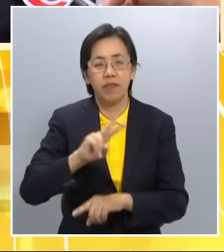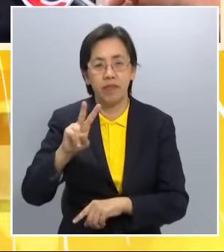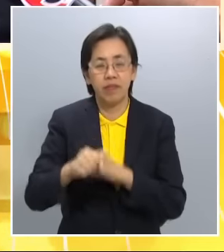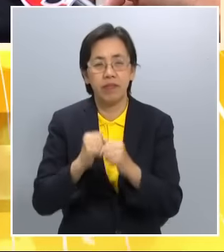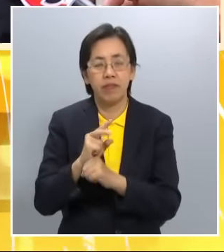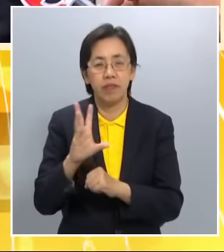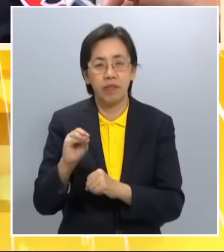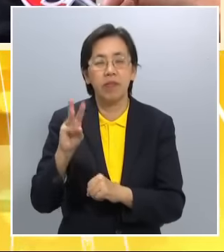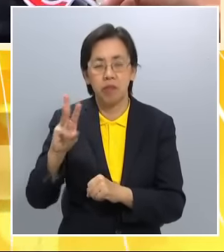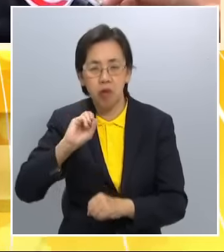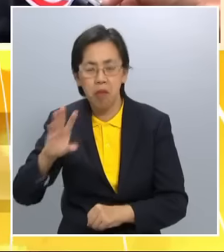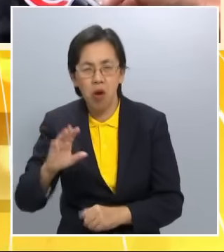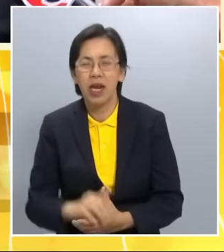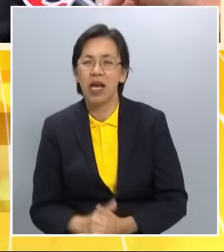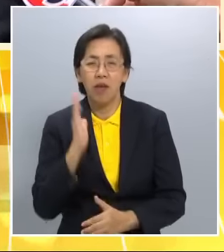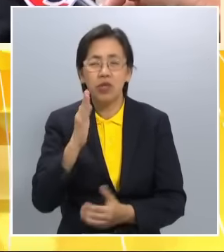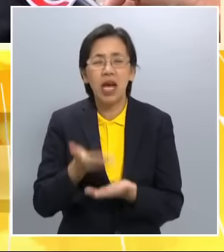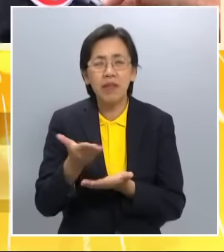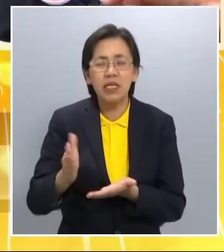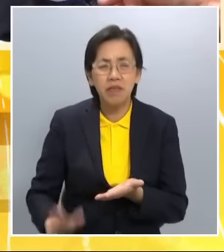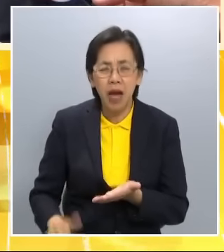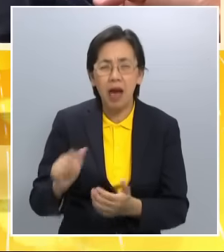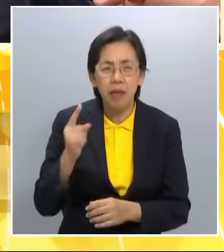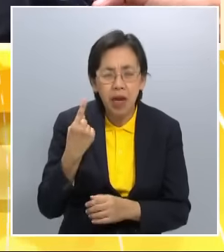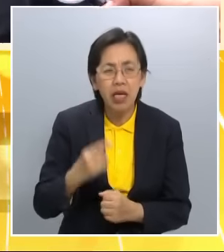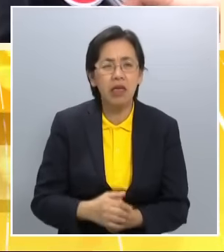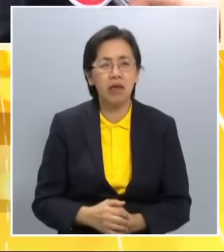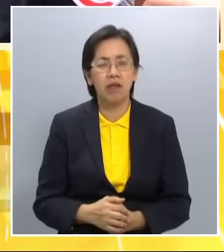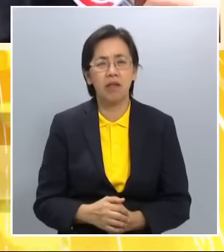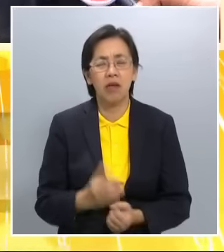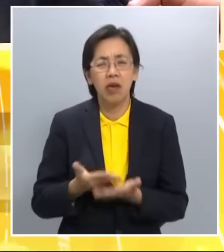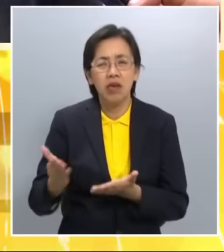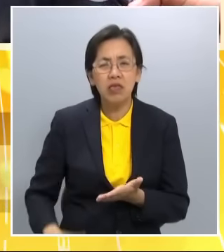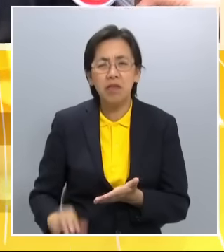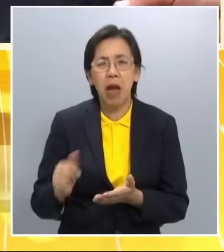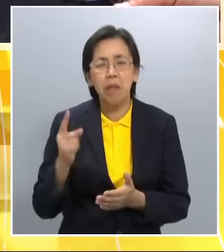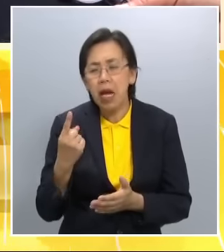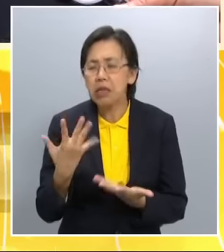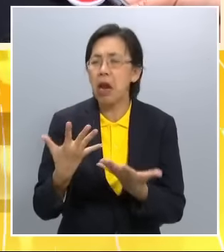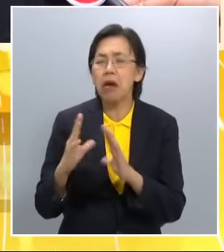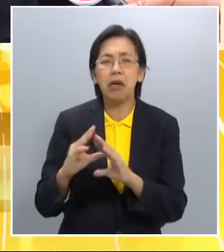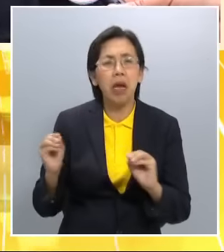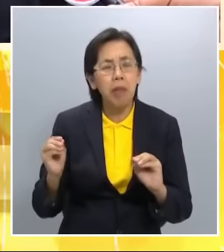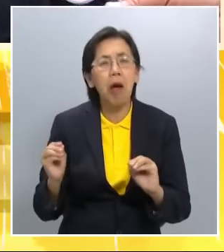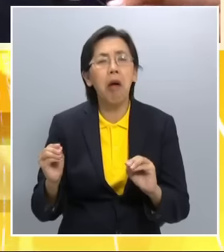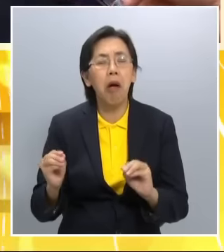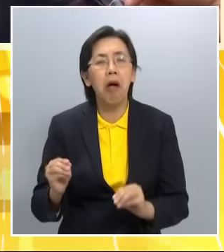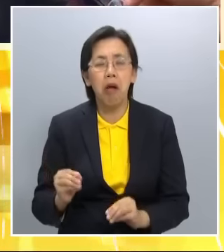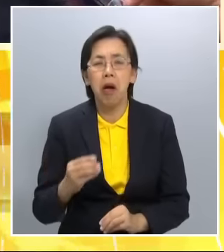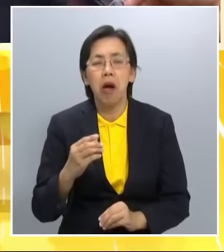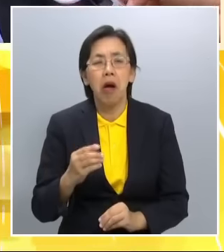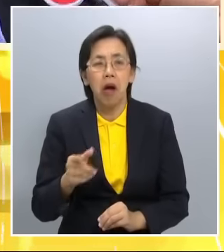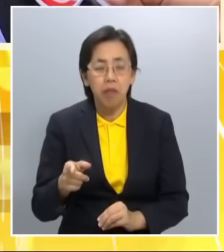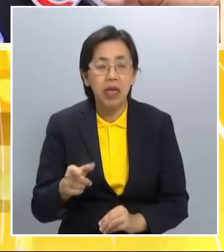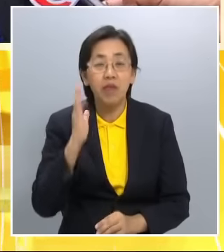2566อะค่ะว่าคุณลุงแกไปซื้อหมามาใหม่ทางก็ทุกอย่างก็ยังเงียบอยู่คุณลุงมีแจ้งความประสงค์กับคุ